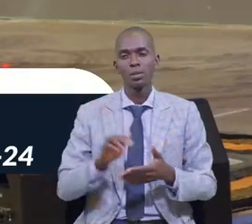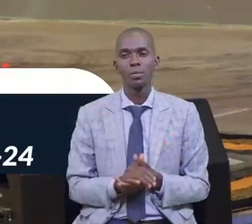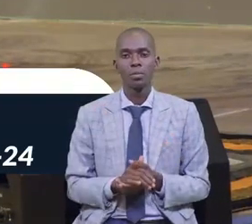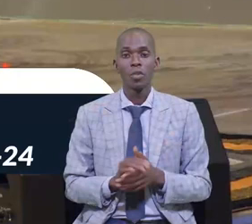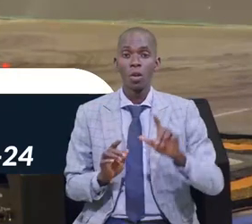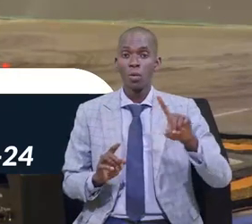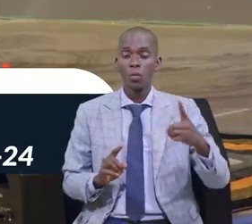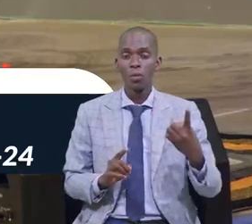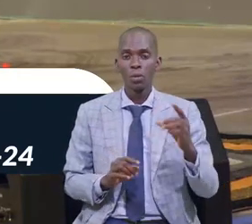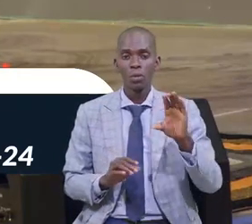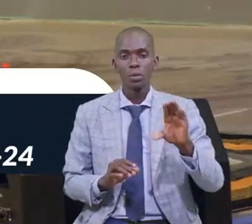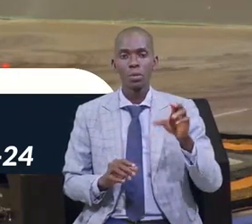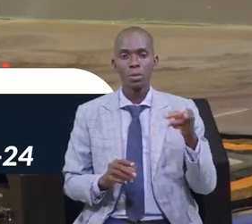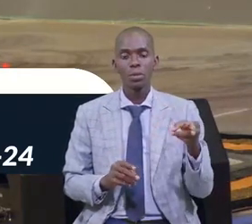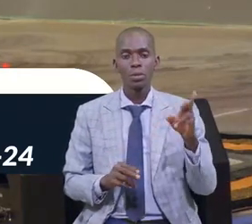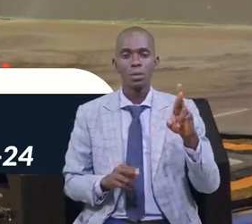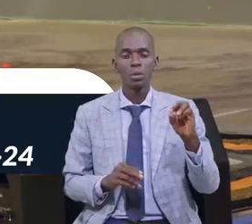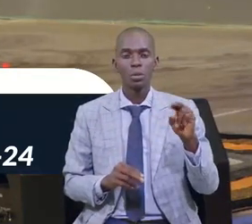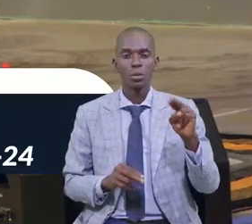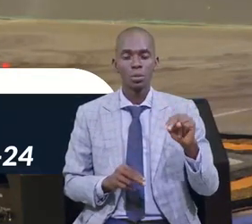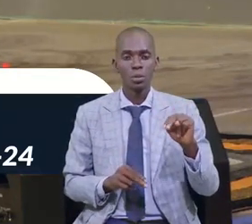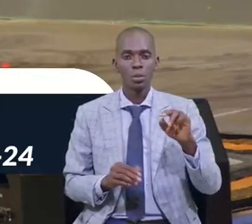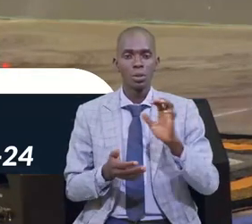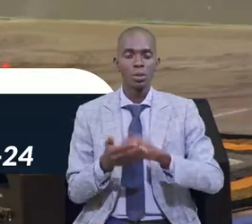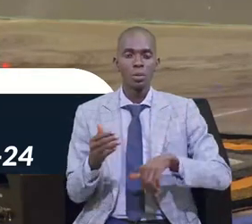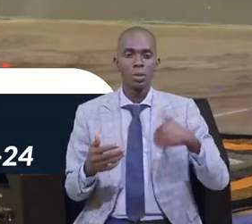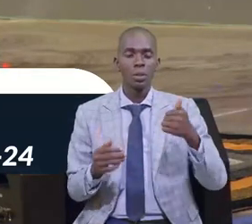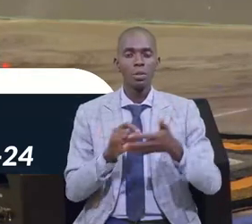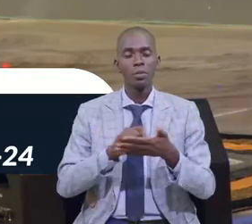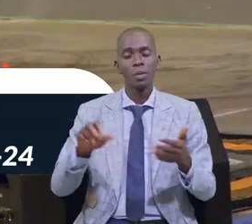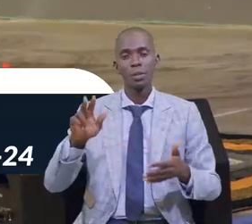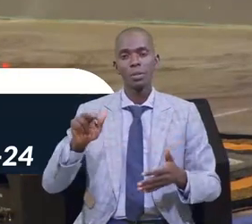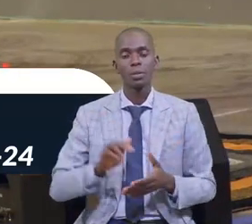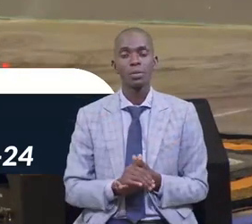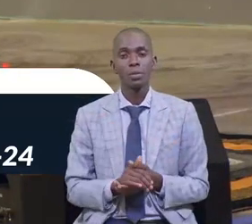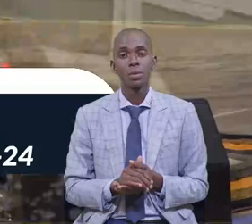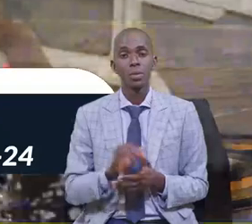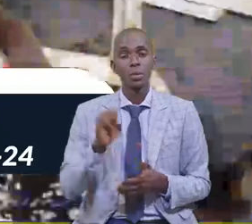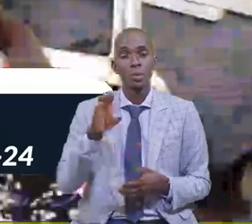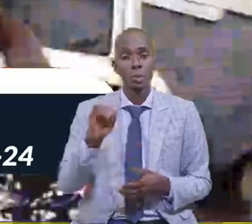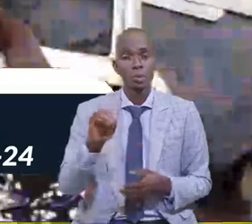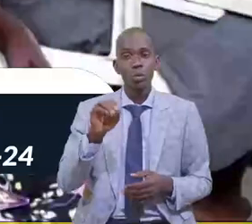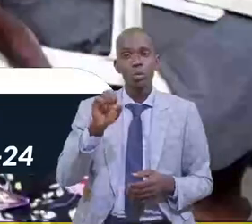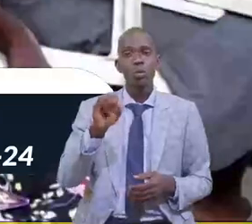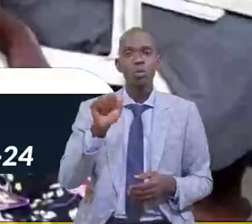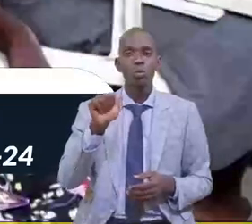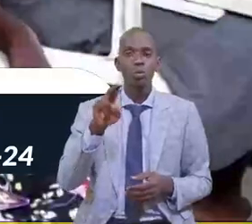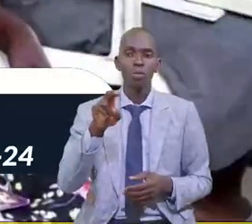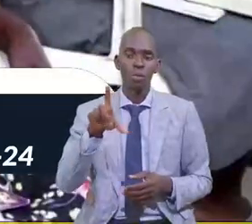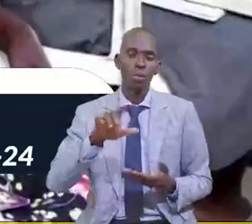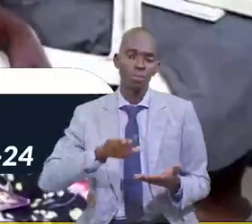verset 13. Première chronique 10, verset 13. Saül mourut.